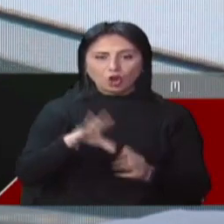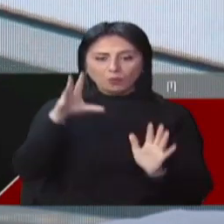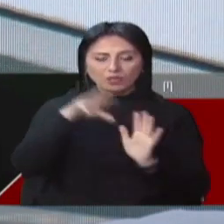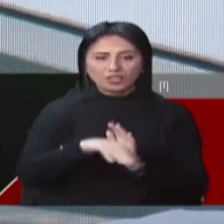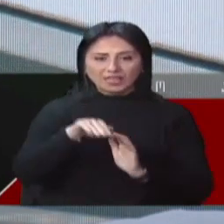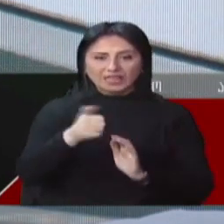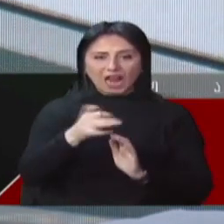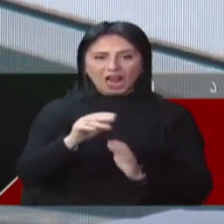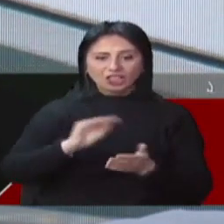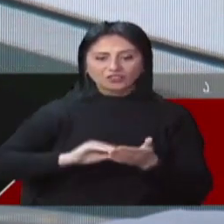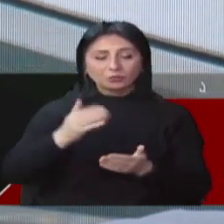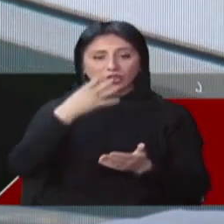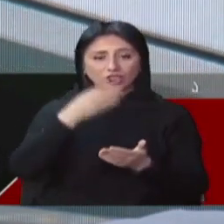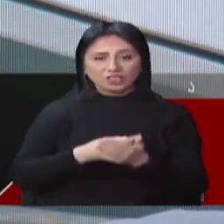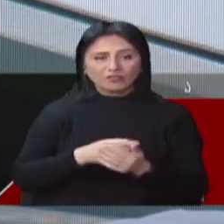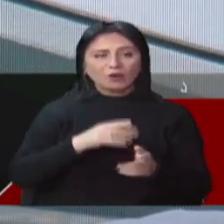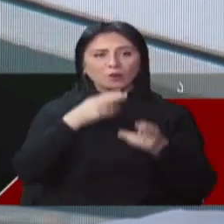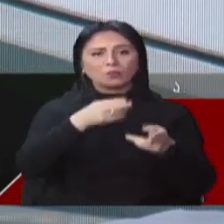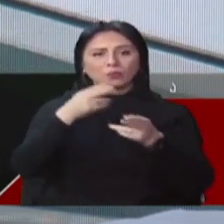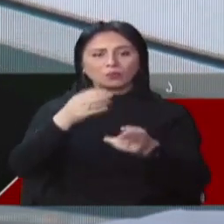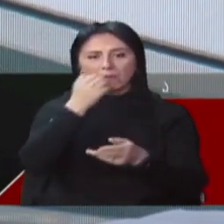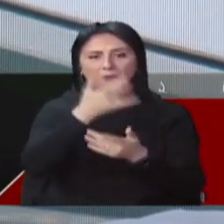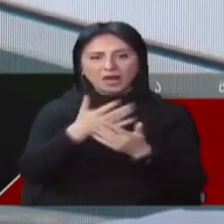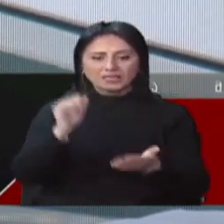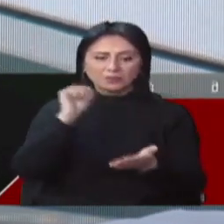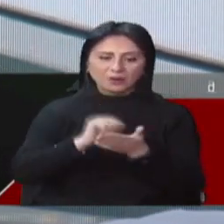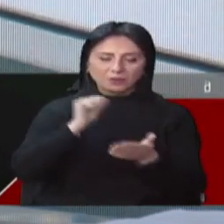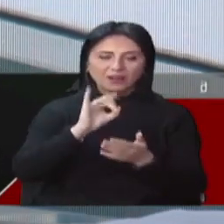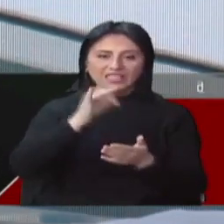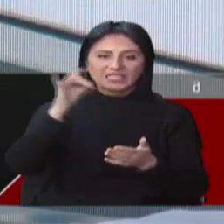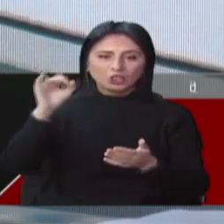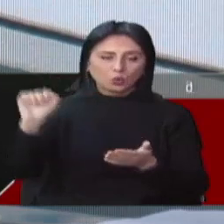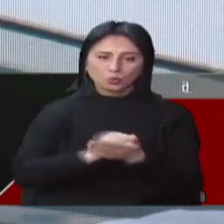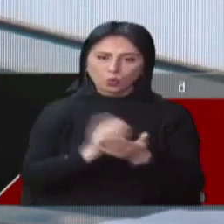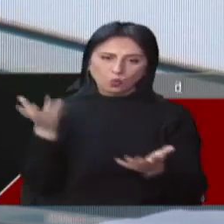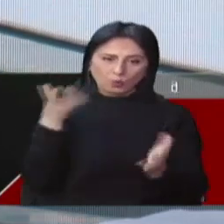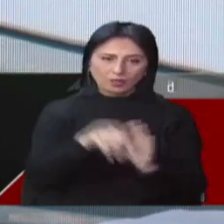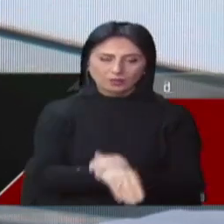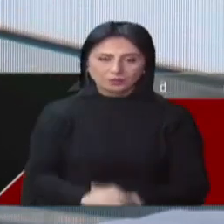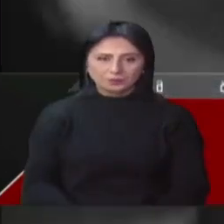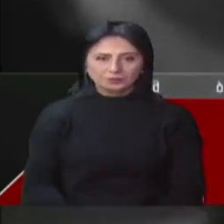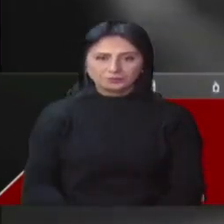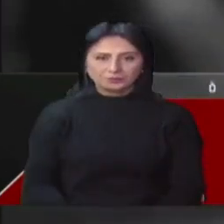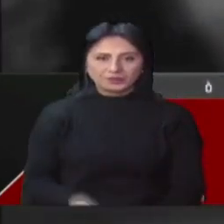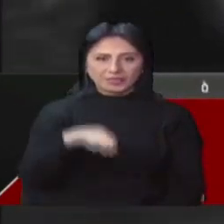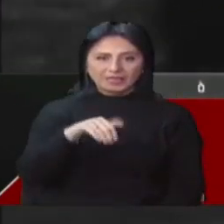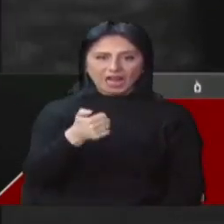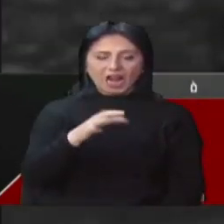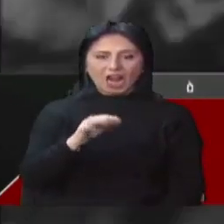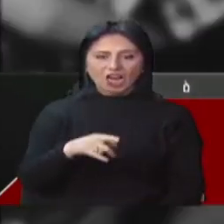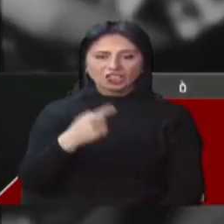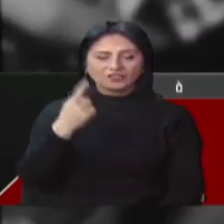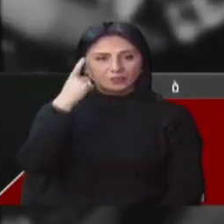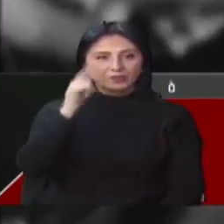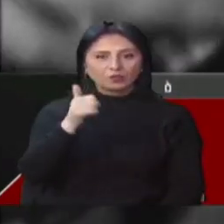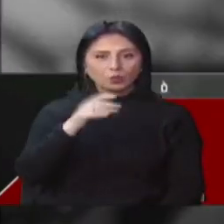გაერთიანდა თაყაიშვილის ნაშრომებიც, ექსპედიციების მასალები, ასევე სტატიები და ისტორიული დოკუმენტები. ექვთიმე თაყაიშვილს აღვიქვათ